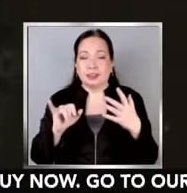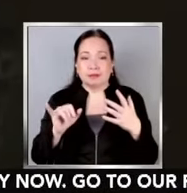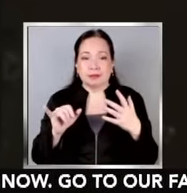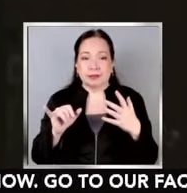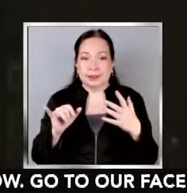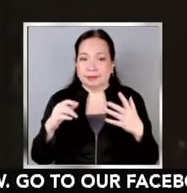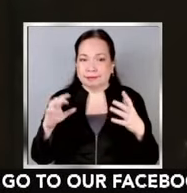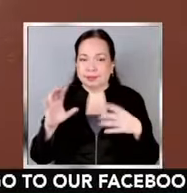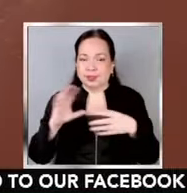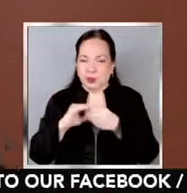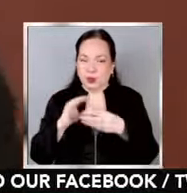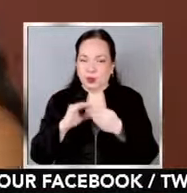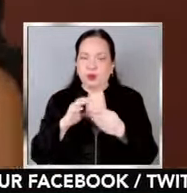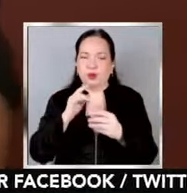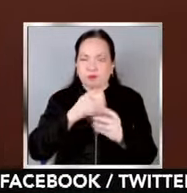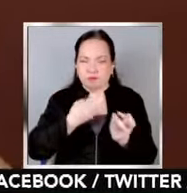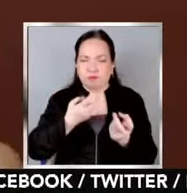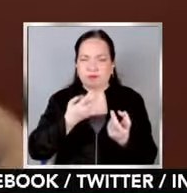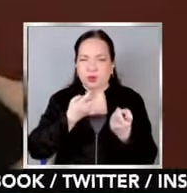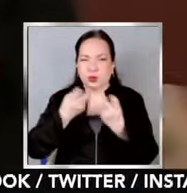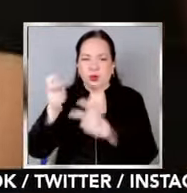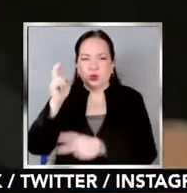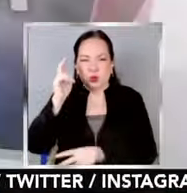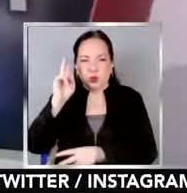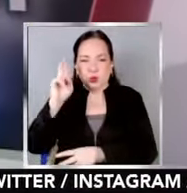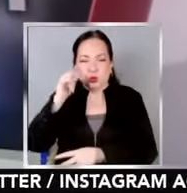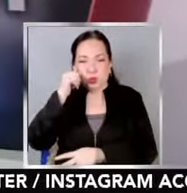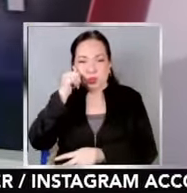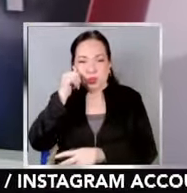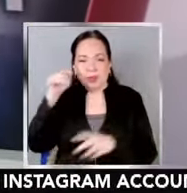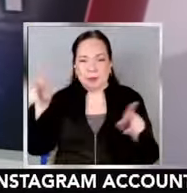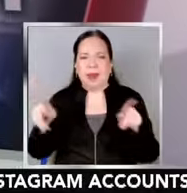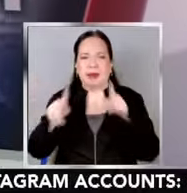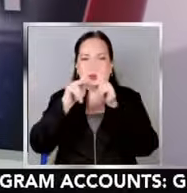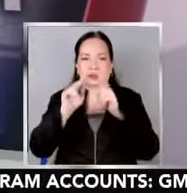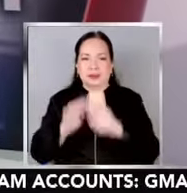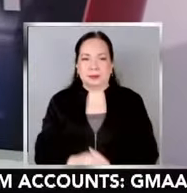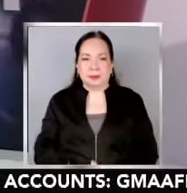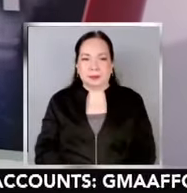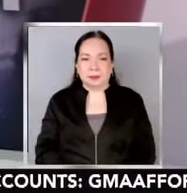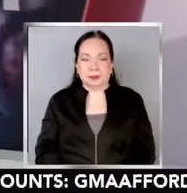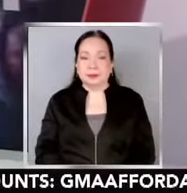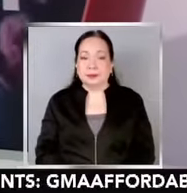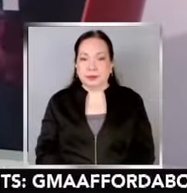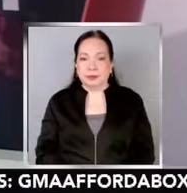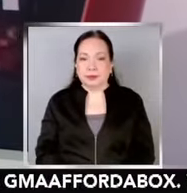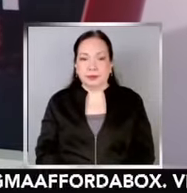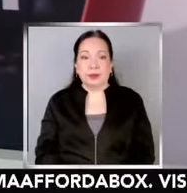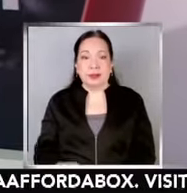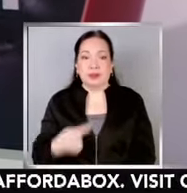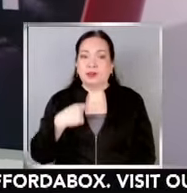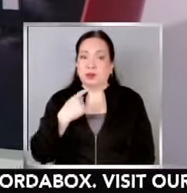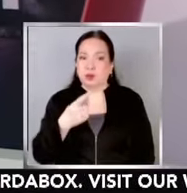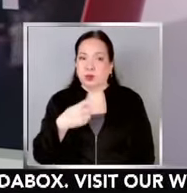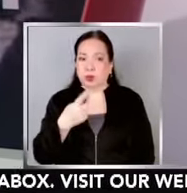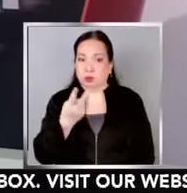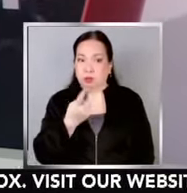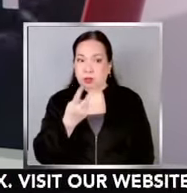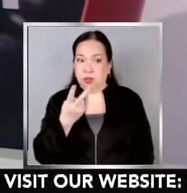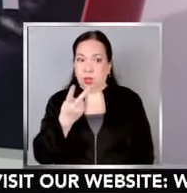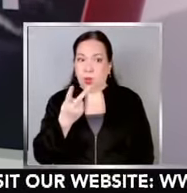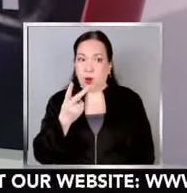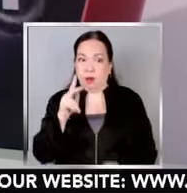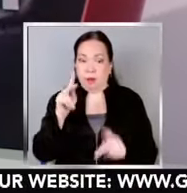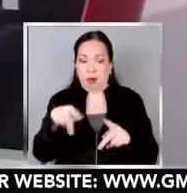Carampel, updated sa Showbiz Happenings. Walang kahirap-hirap na natangay ng dalawang lalaki ang isang